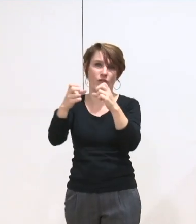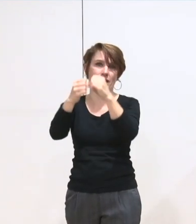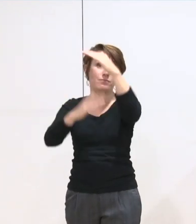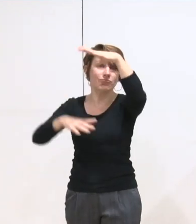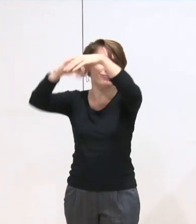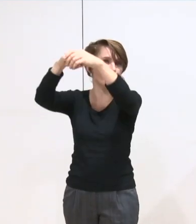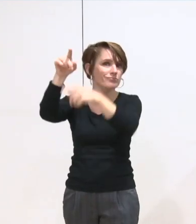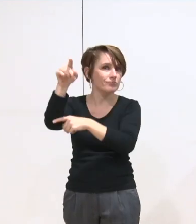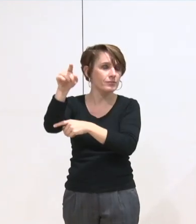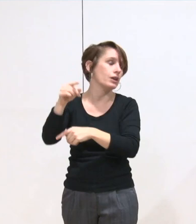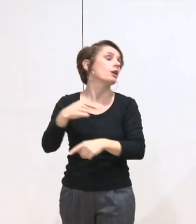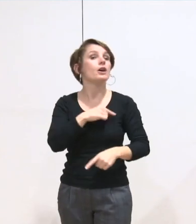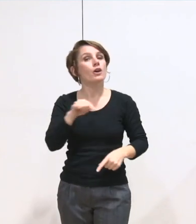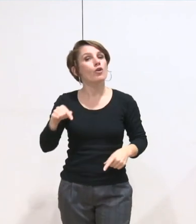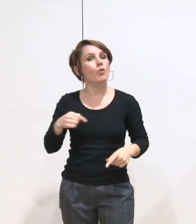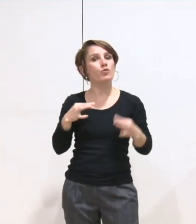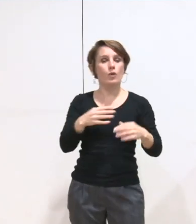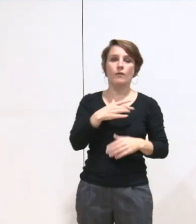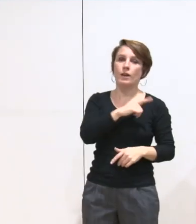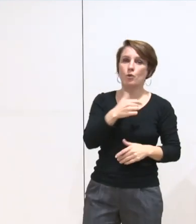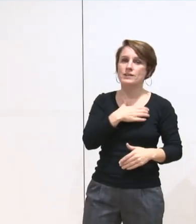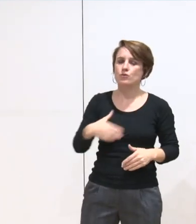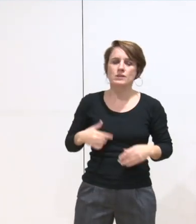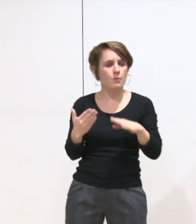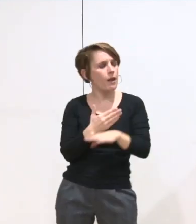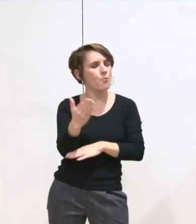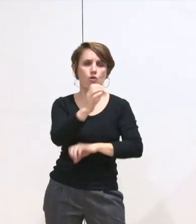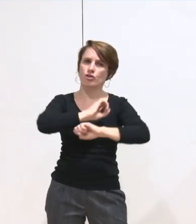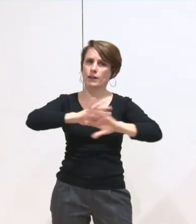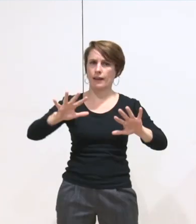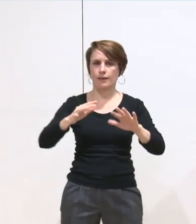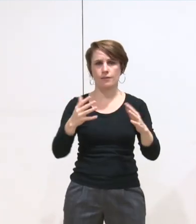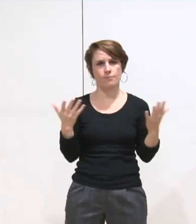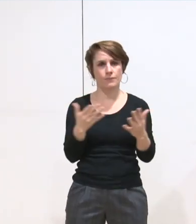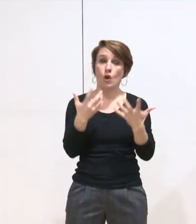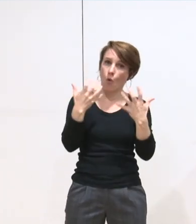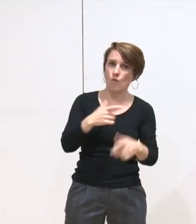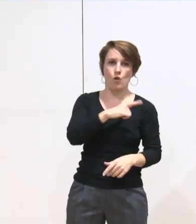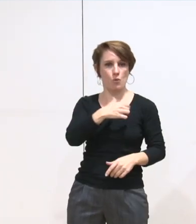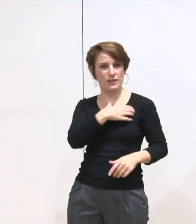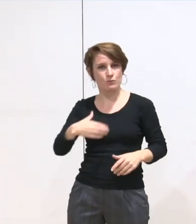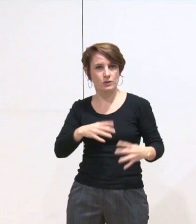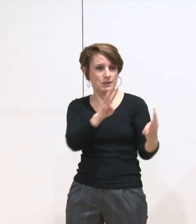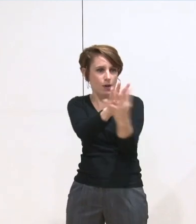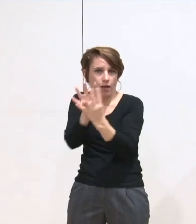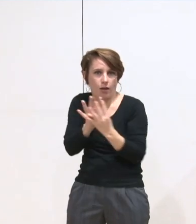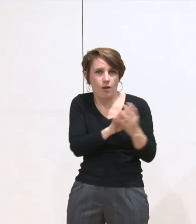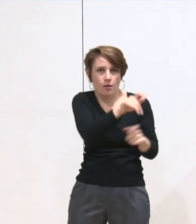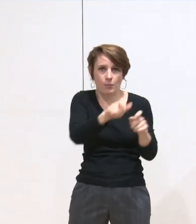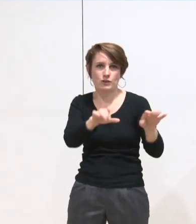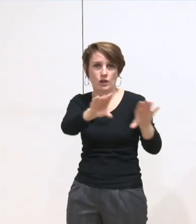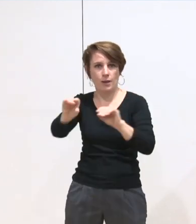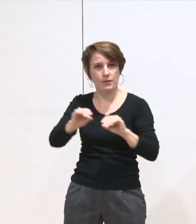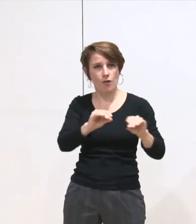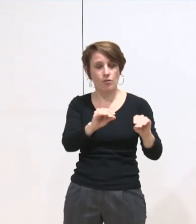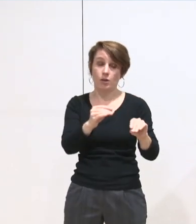projet de service est clair pour cette police municipale. Nous souhaitons qu'elle soit au milieu des habitants. Nous avons déjà commencé par la